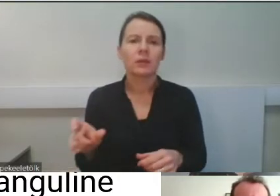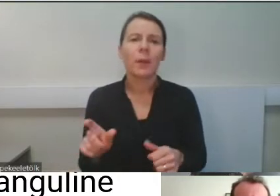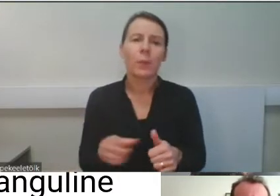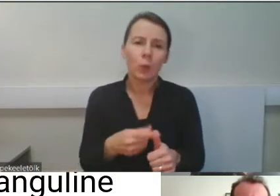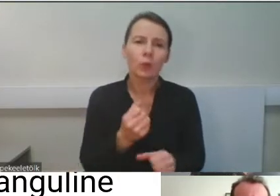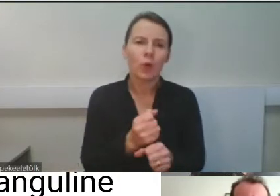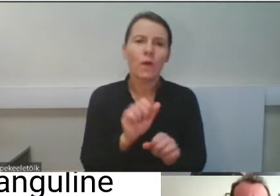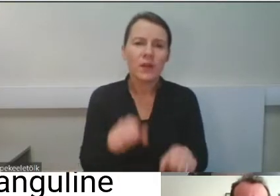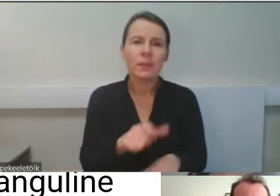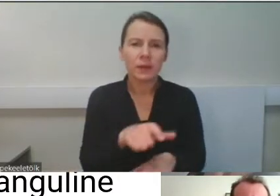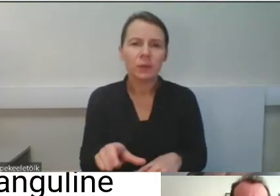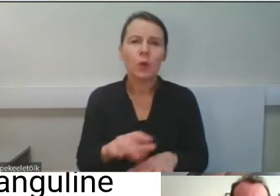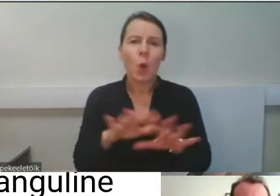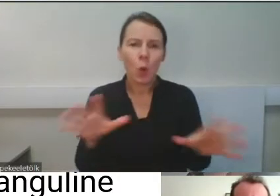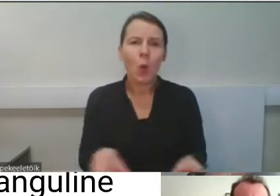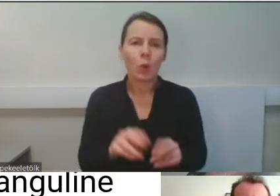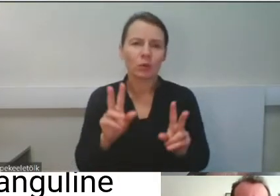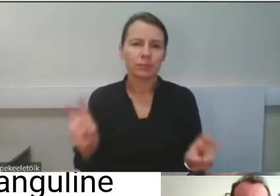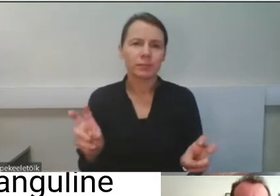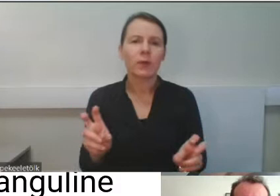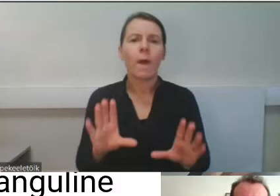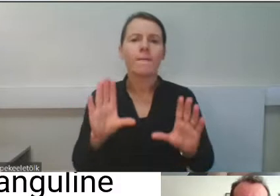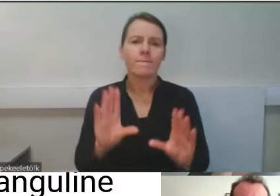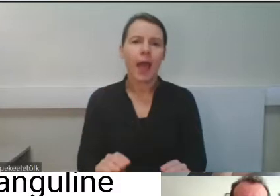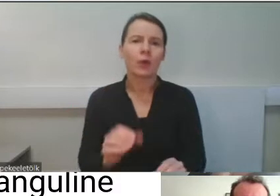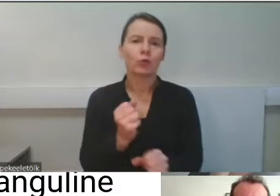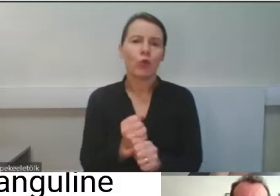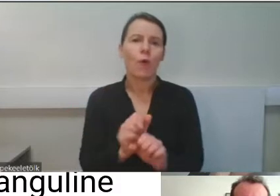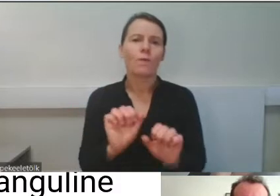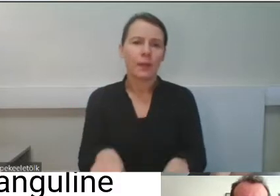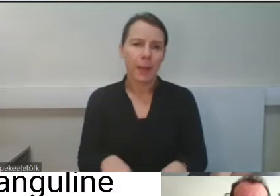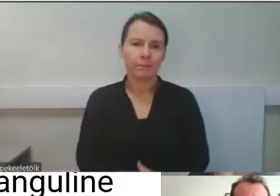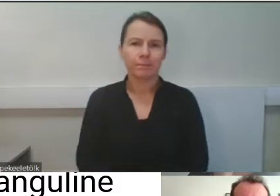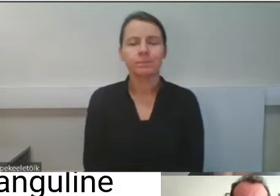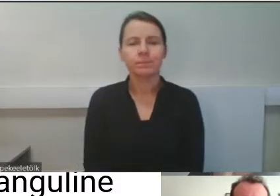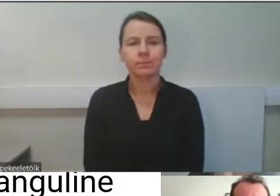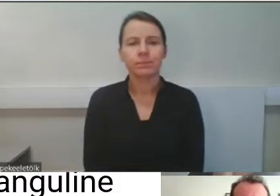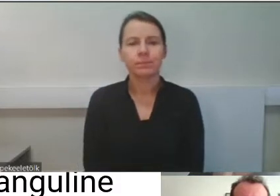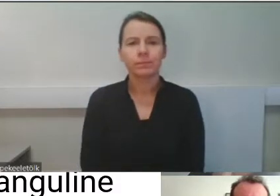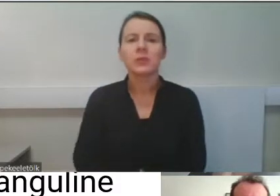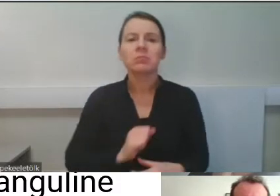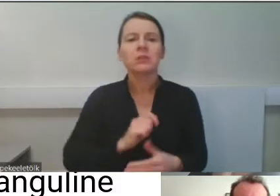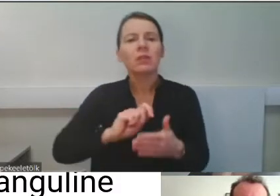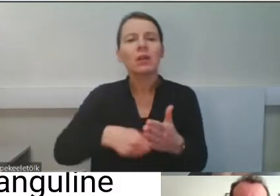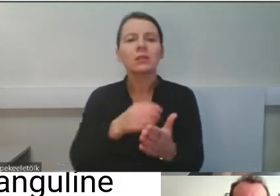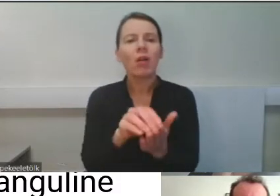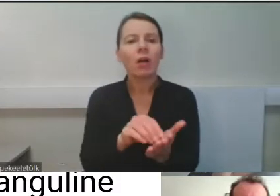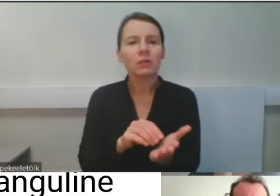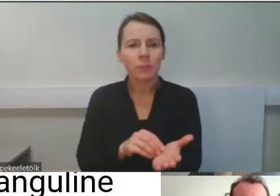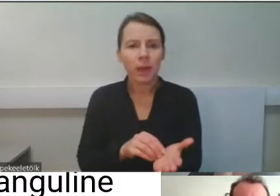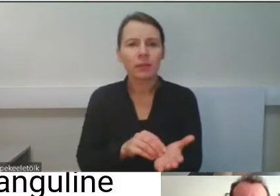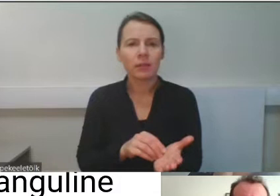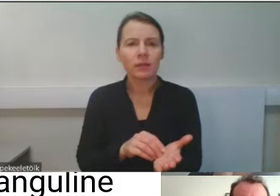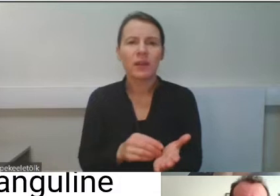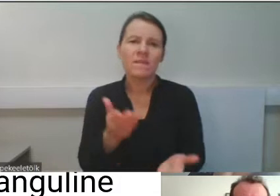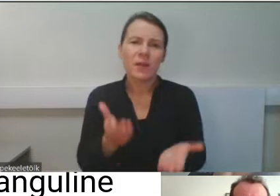siis võib leida sealt erinevaid need definitsioone. Et kui Euroopa statistikameti definitsioonidest ma rääkisin,